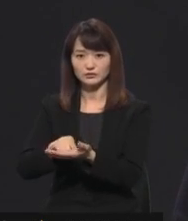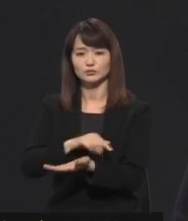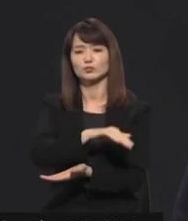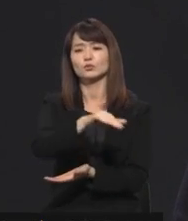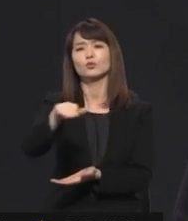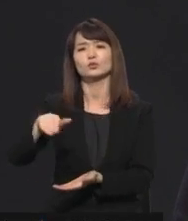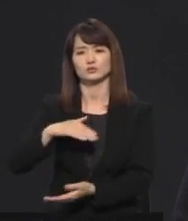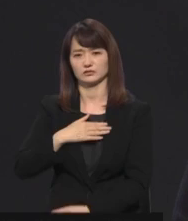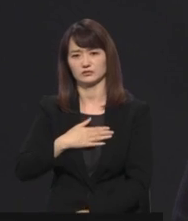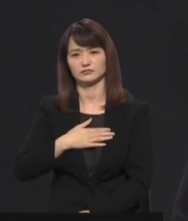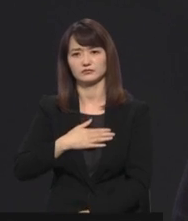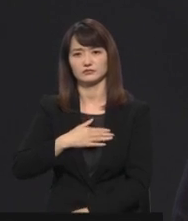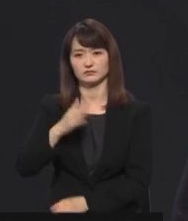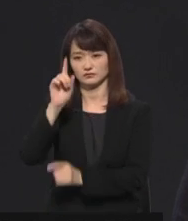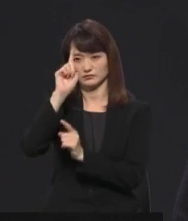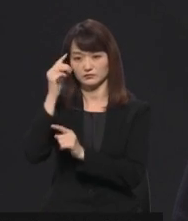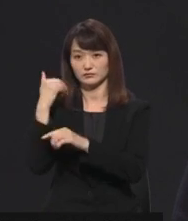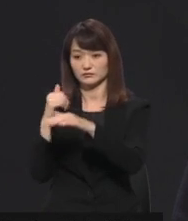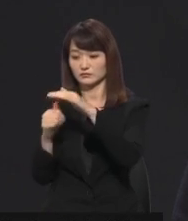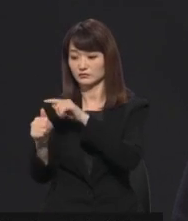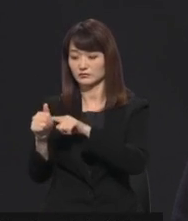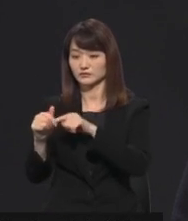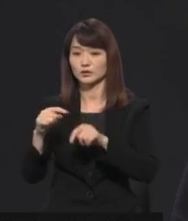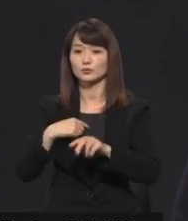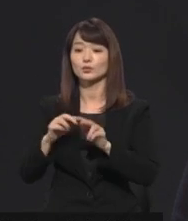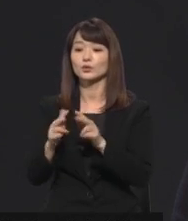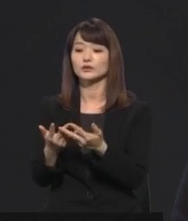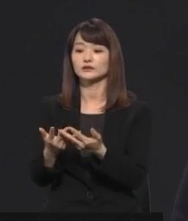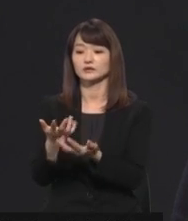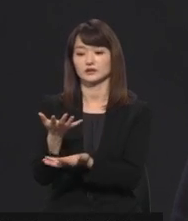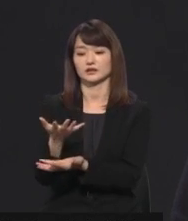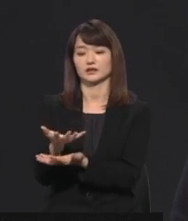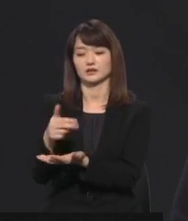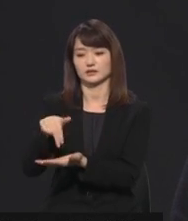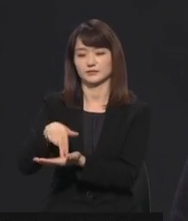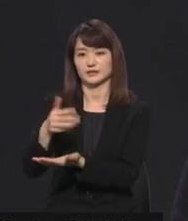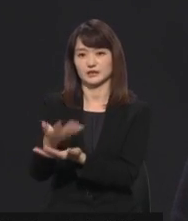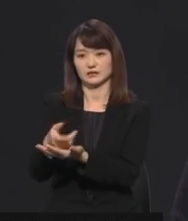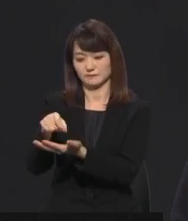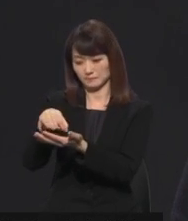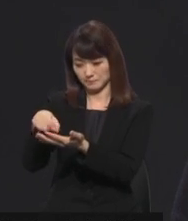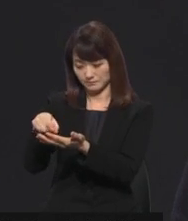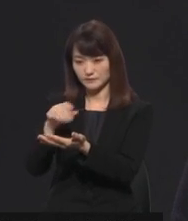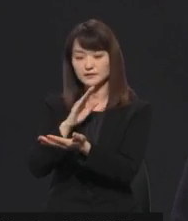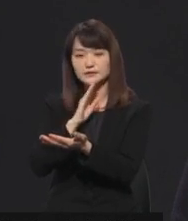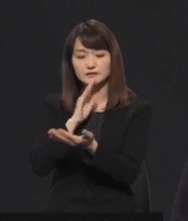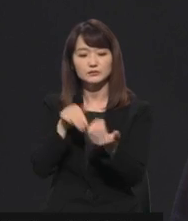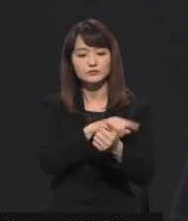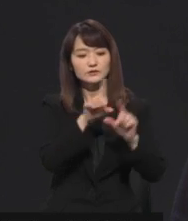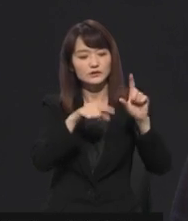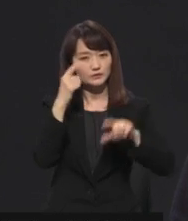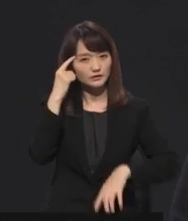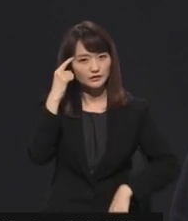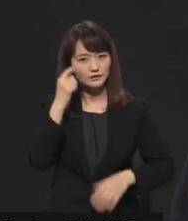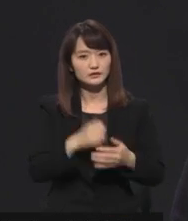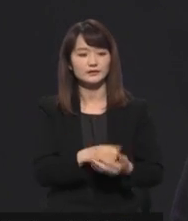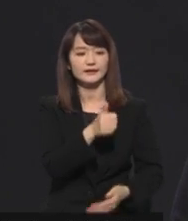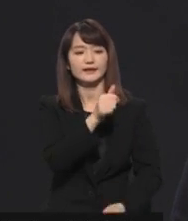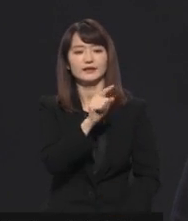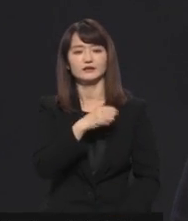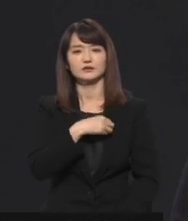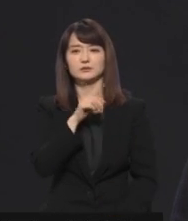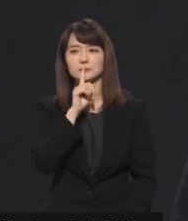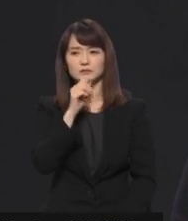때문에 이준석 전 대표는 탄원서에 이런 본인의 입장들이 진술 했지만 현실적인 상황을 고려해 봤을 때 팥의 교원이 얘기한 것처럼